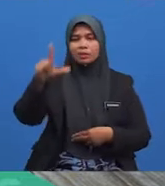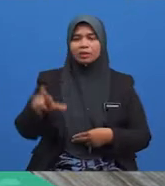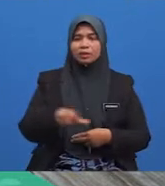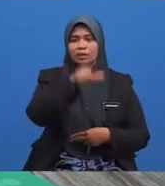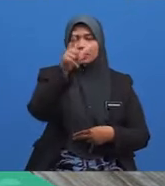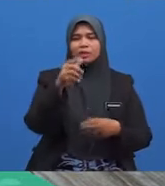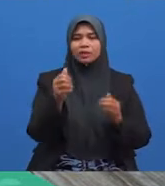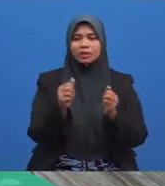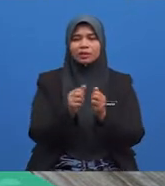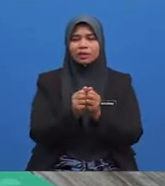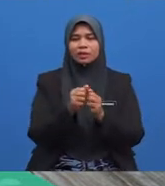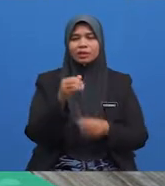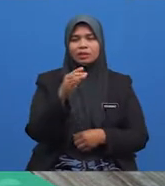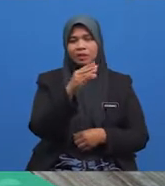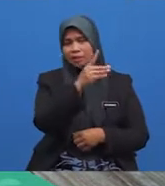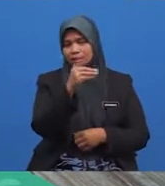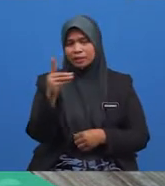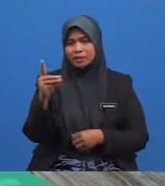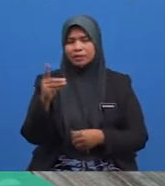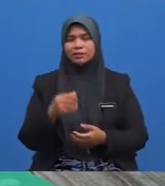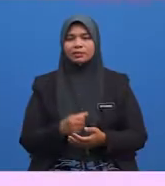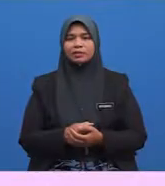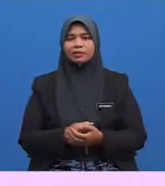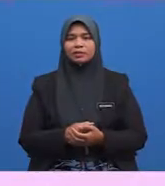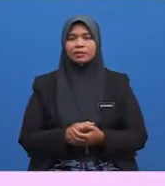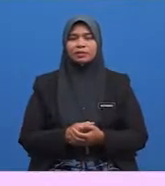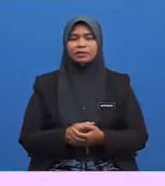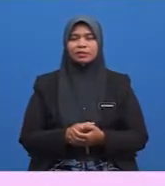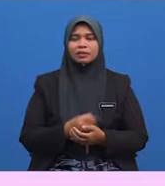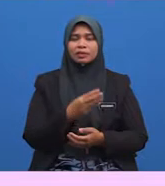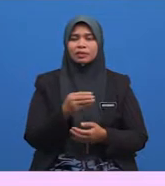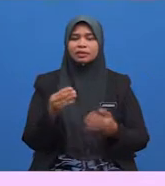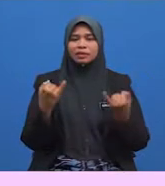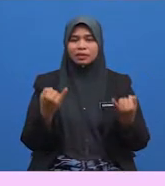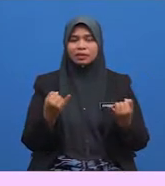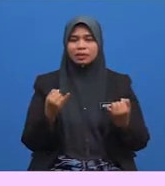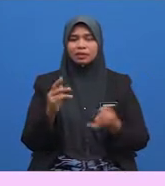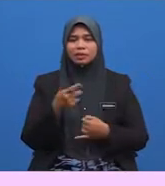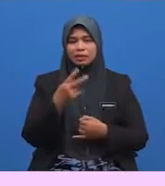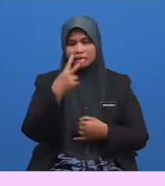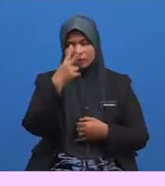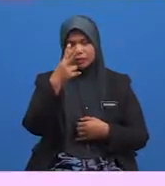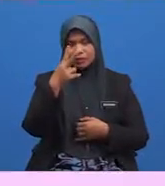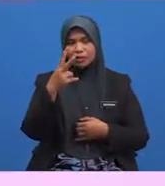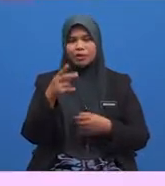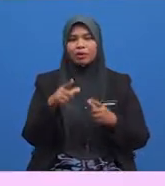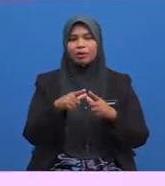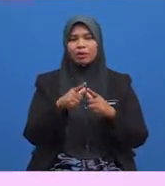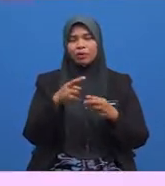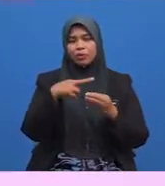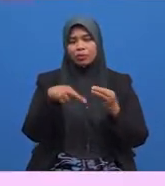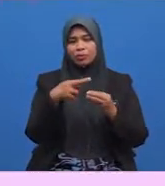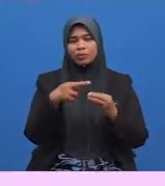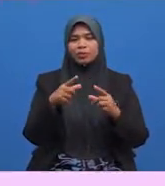telah mengetahui rumus bagi lilitan. Seterusnya, kita akan mempelajari